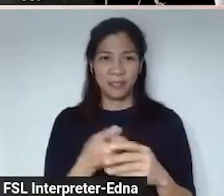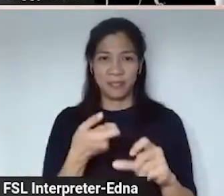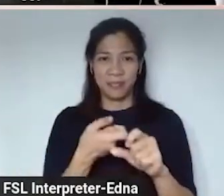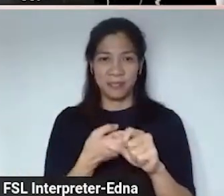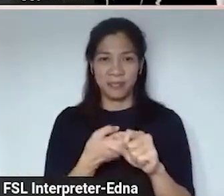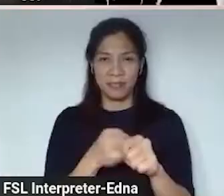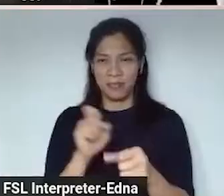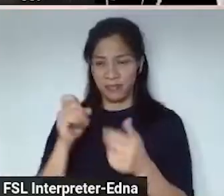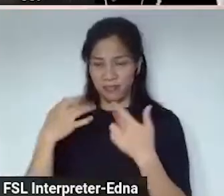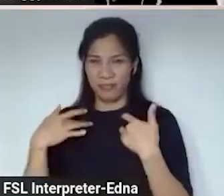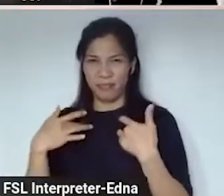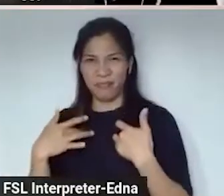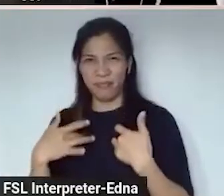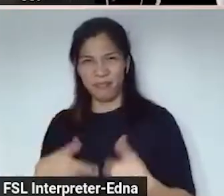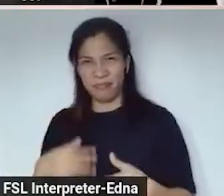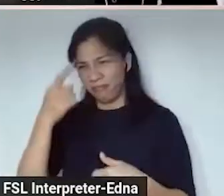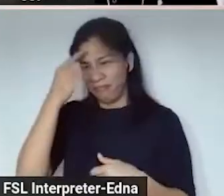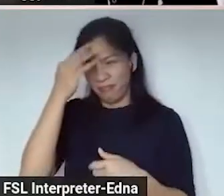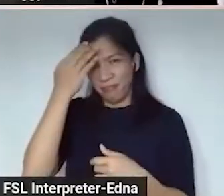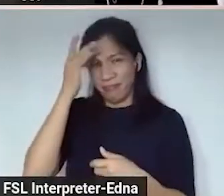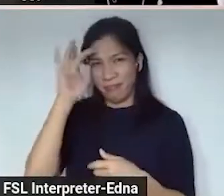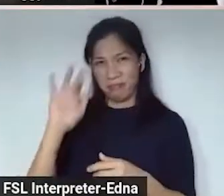naintindihan, na depressed ka,